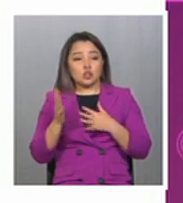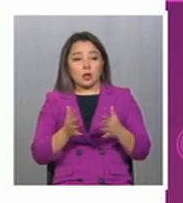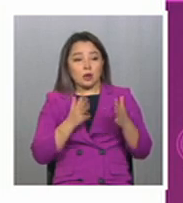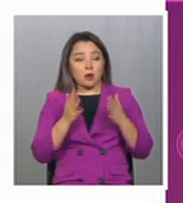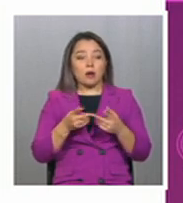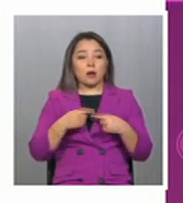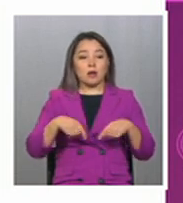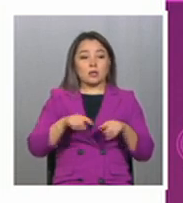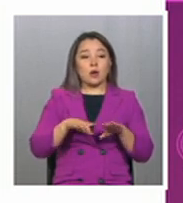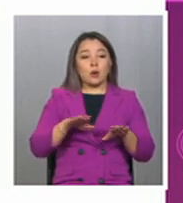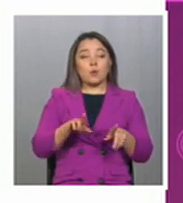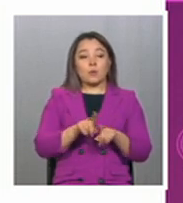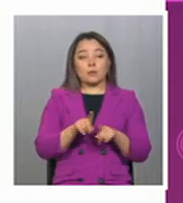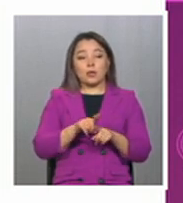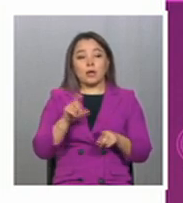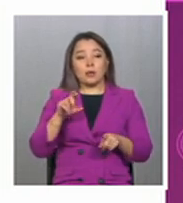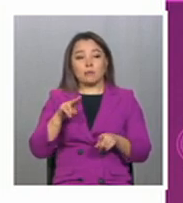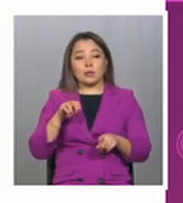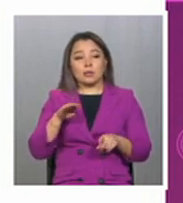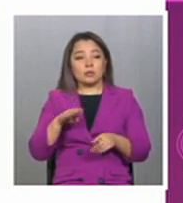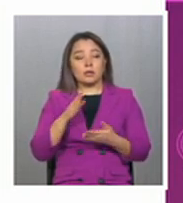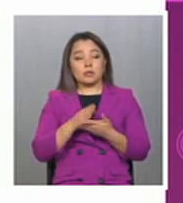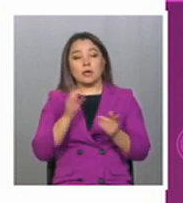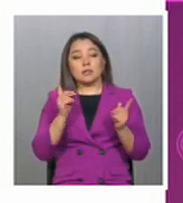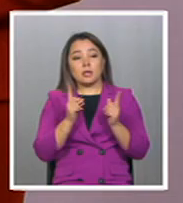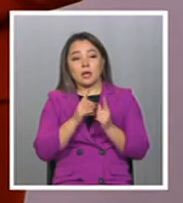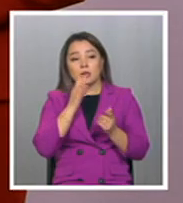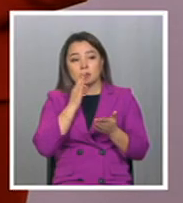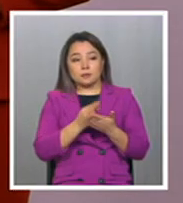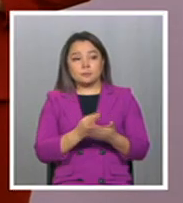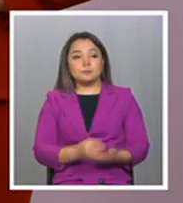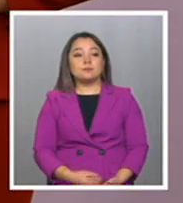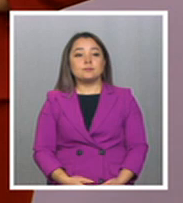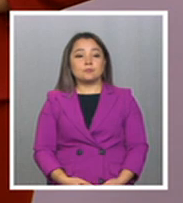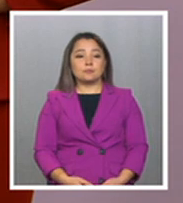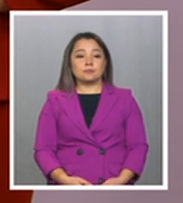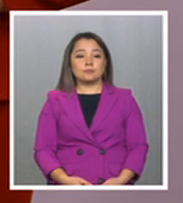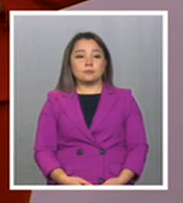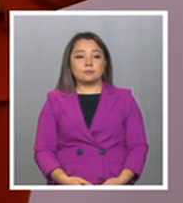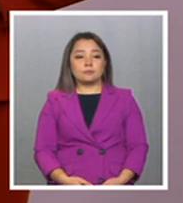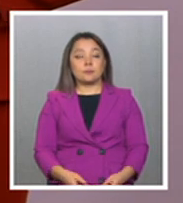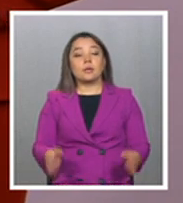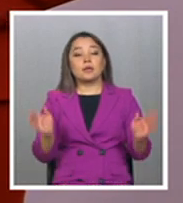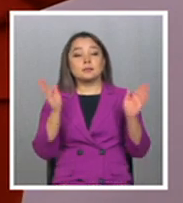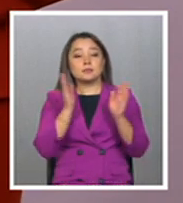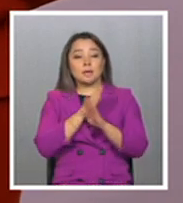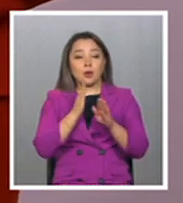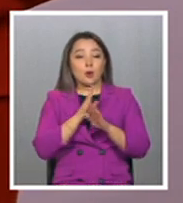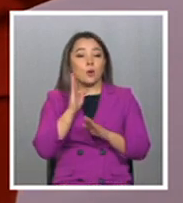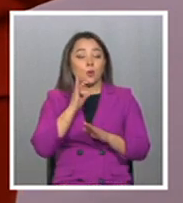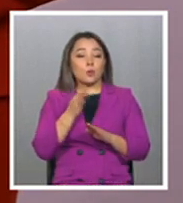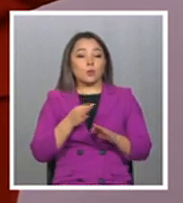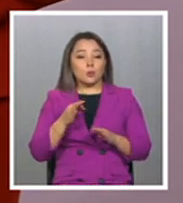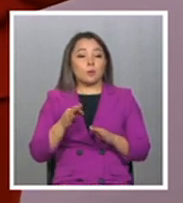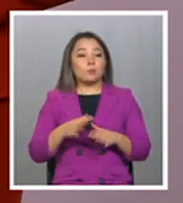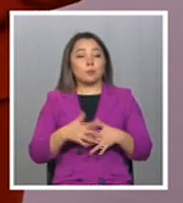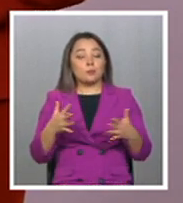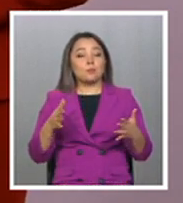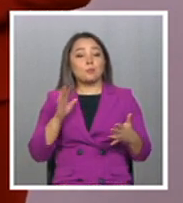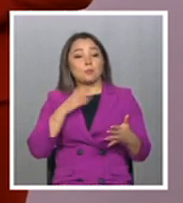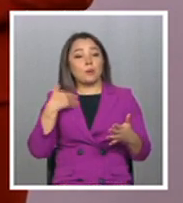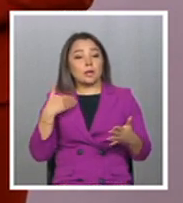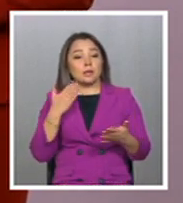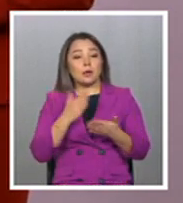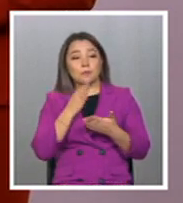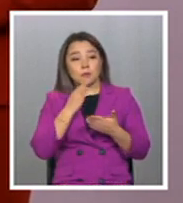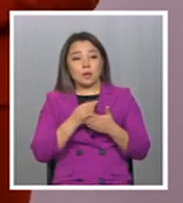деген сөздерде эпитет кездеседі екен. Балалар, табиғатта көл суының өте көп пайдасы бар.